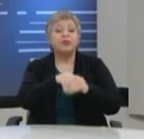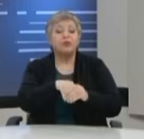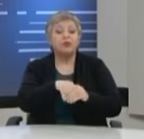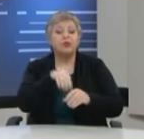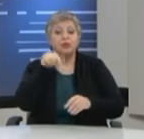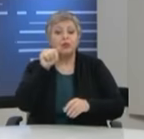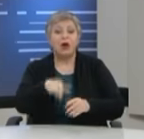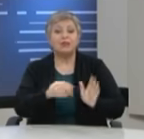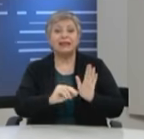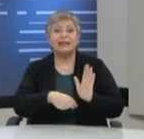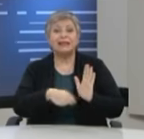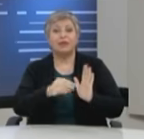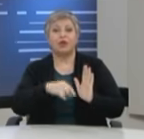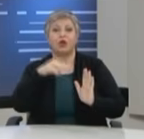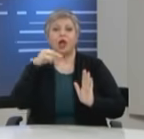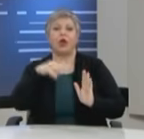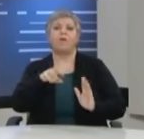Πρεσπών.